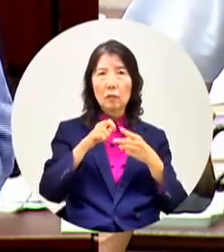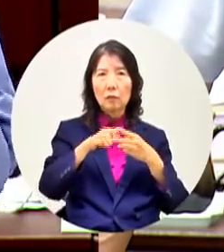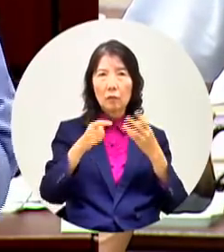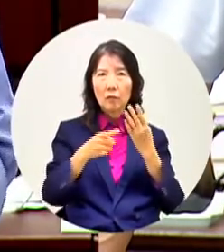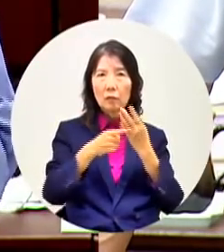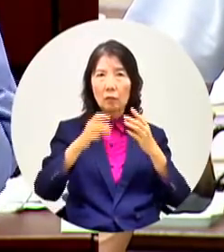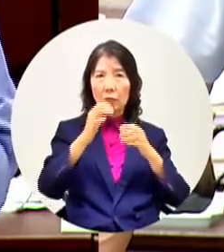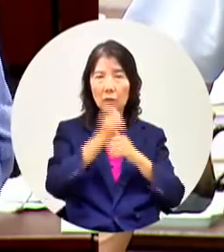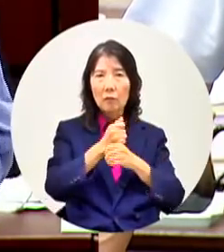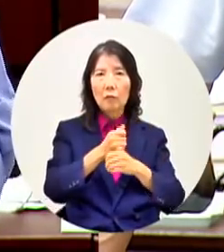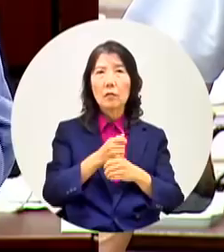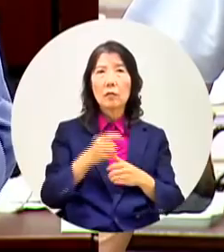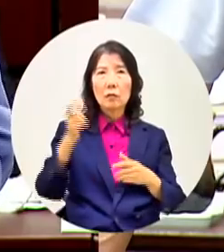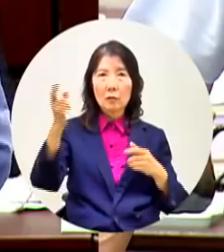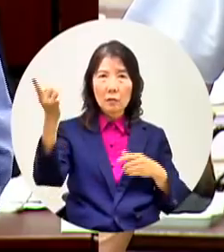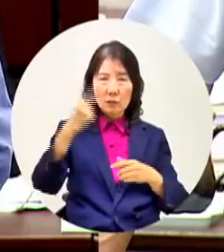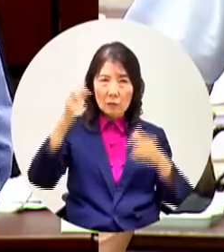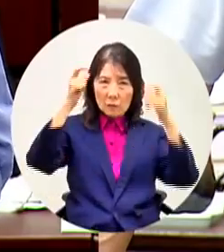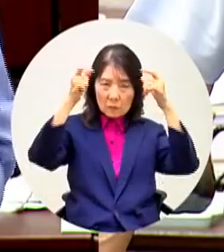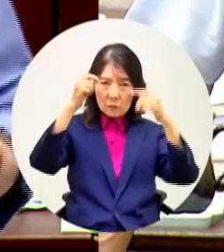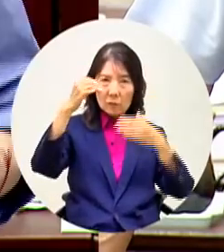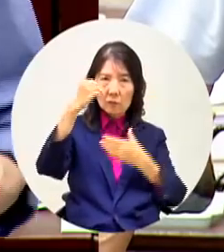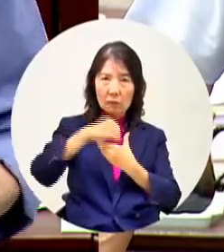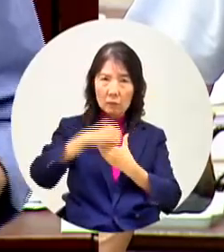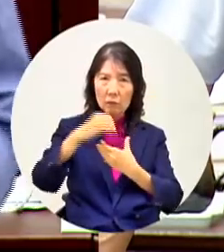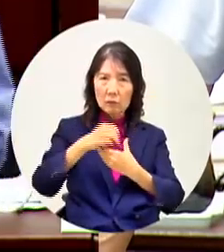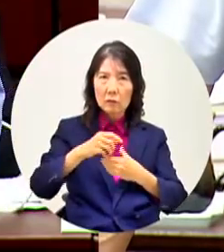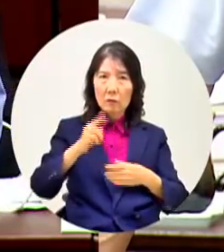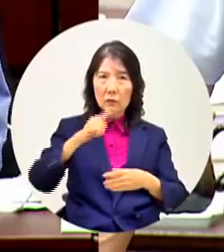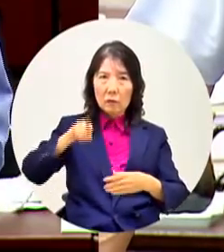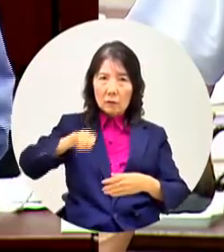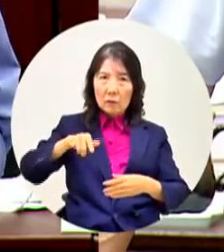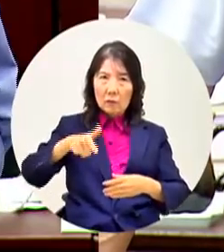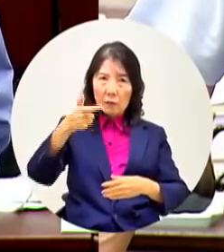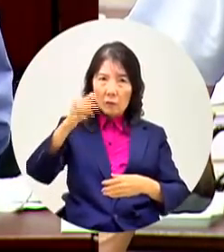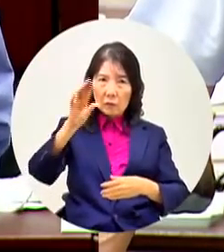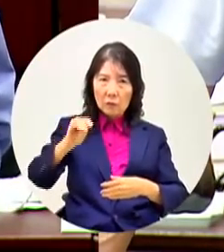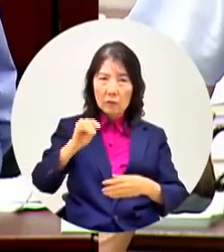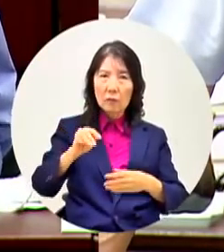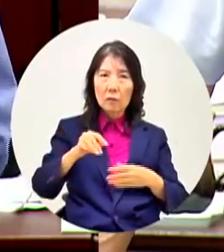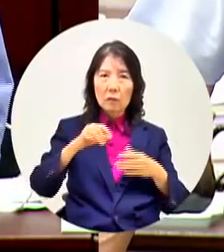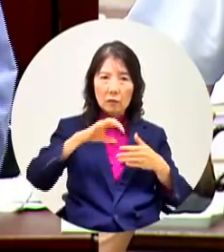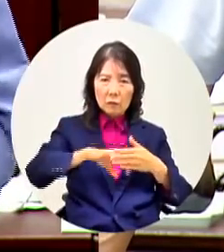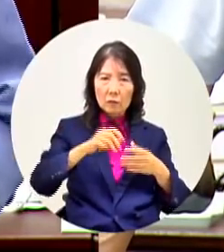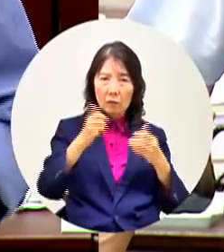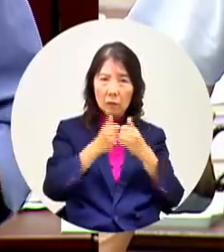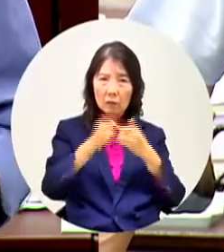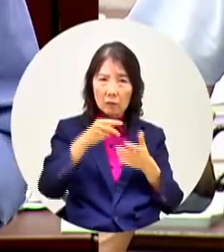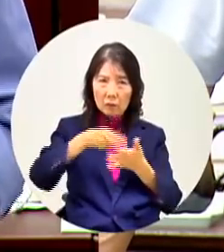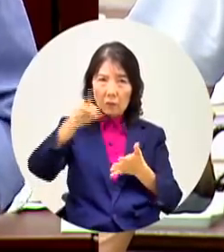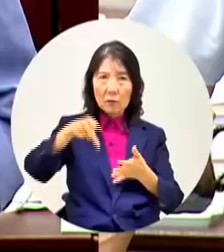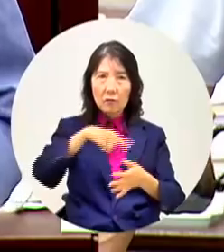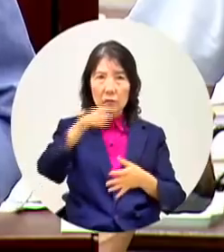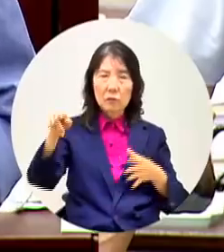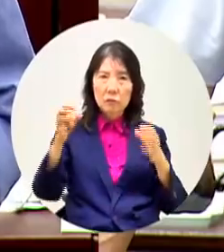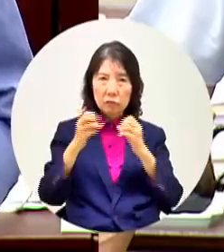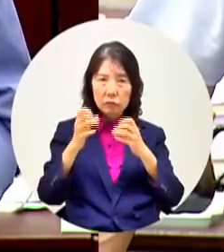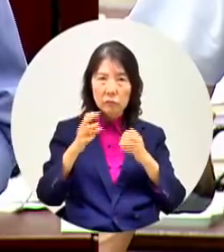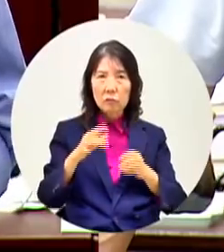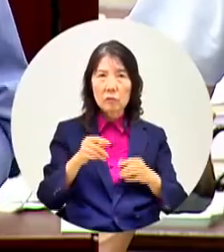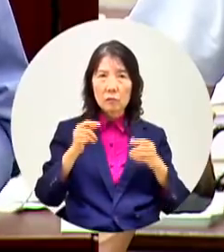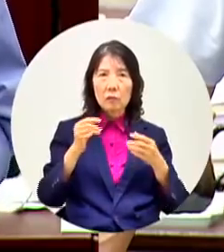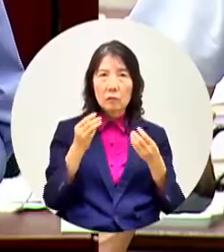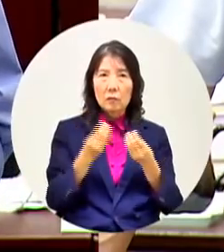来高雄投资1600亿，但是他内部开会开了两次，大家去讨论如何在高